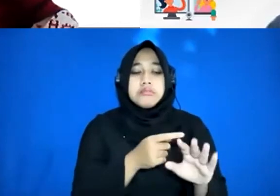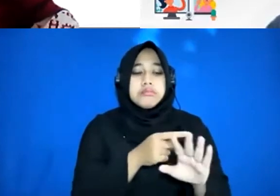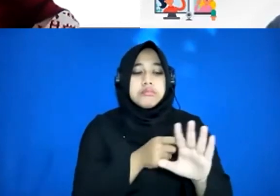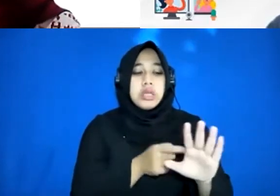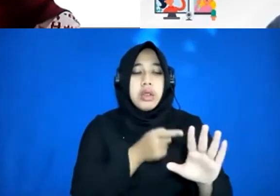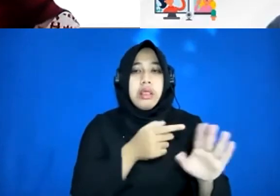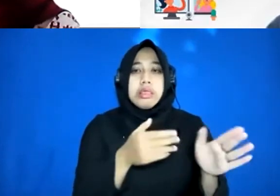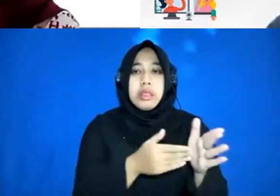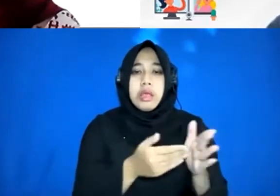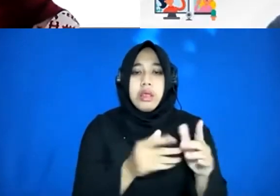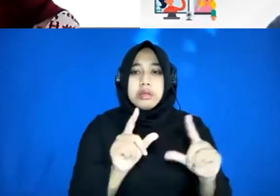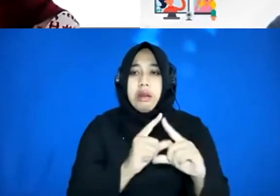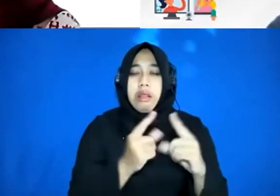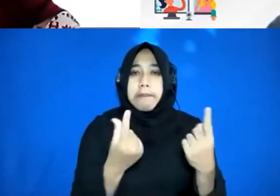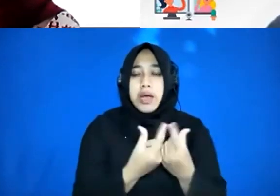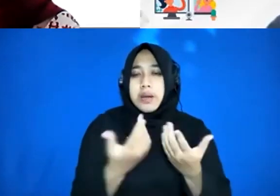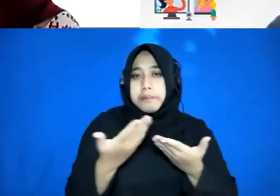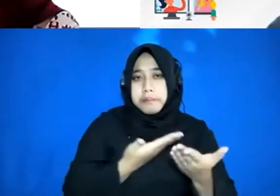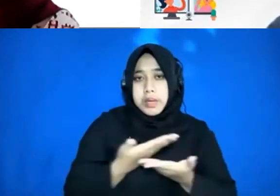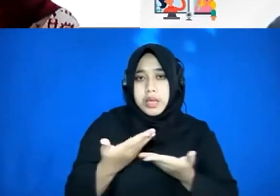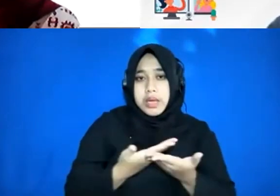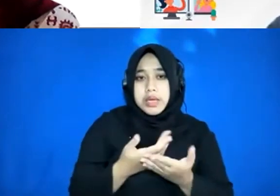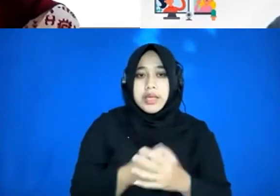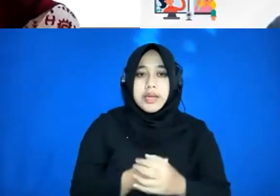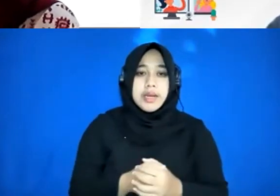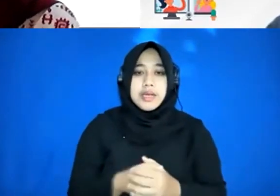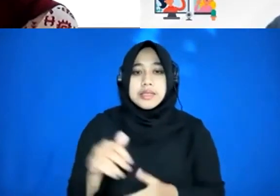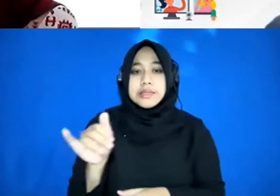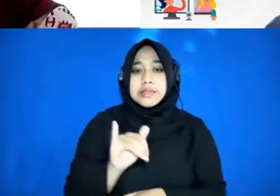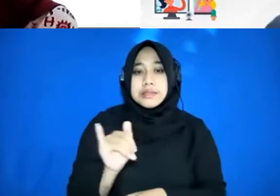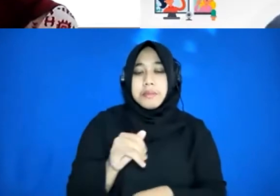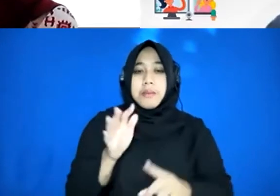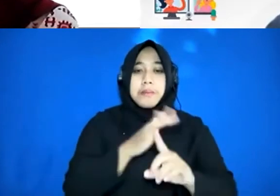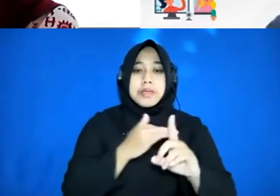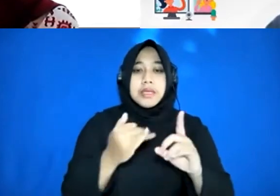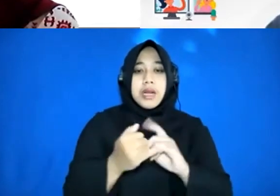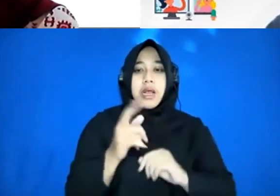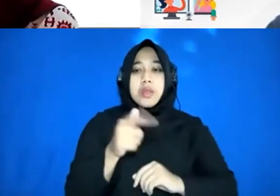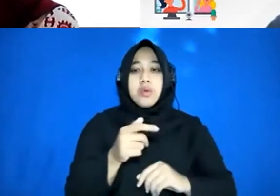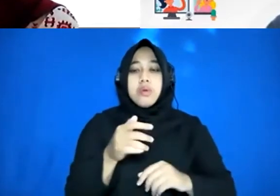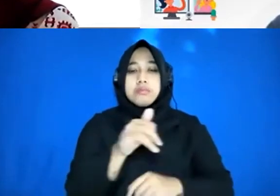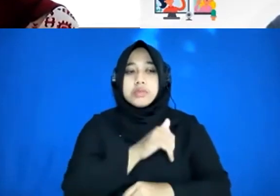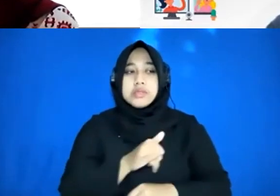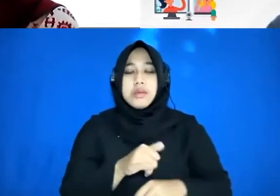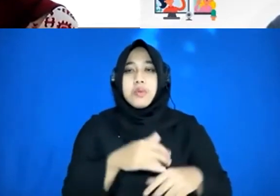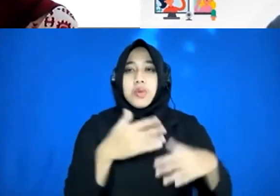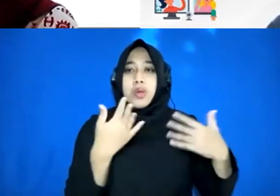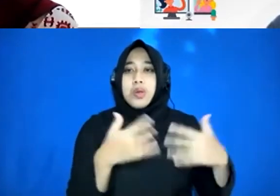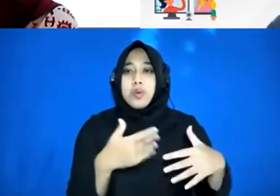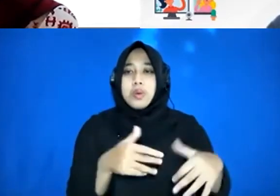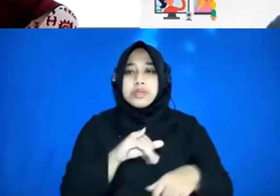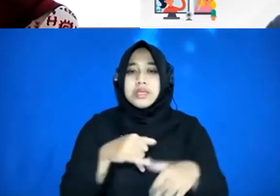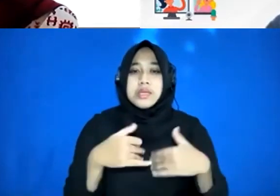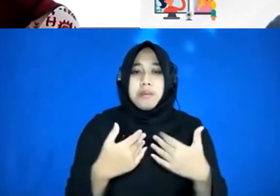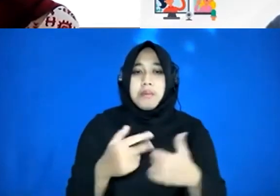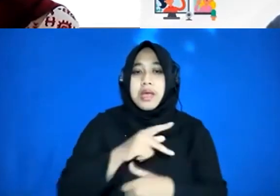Tantangan di lapangan, pelayanan bersama dengan masyarakat atau bersama dengan anak itu luar biasa. Sehingga